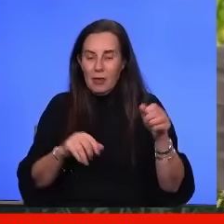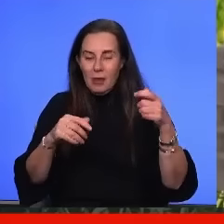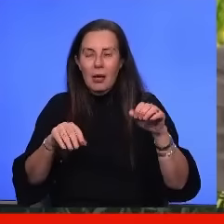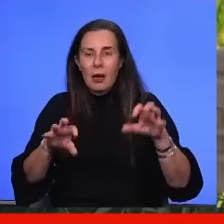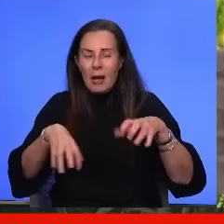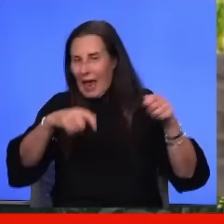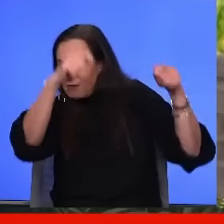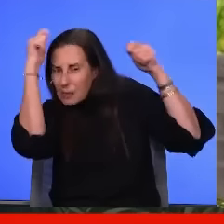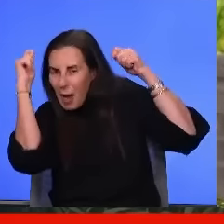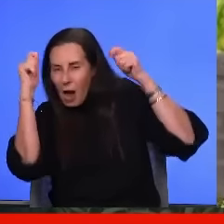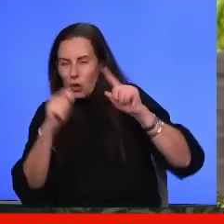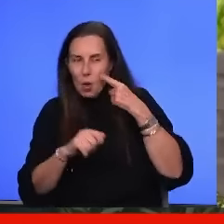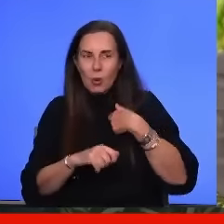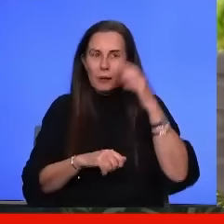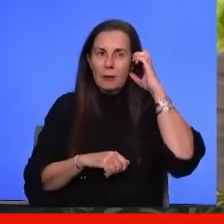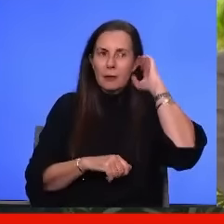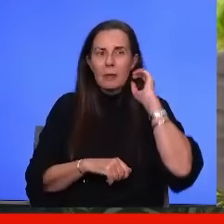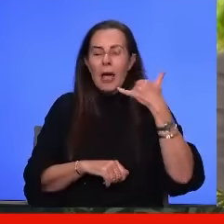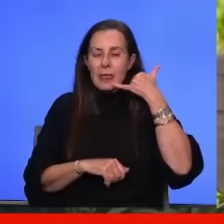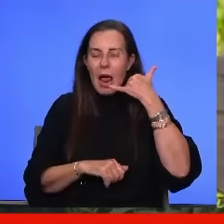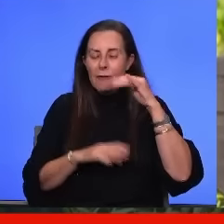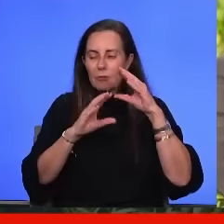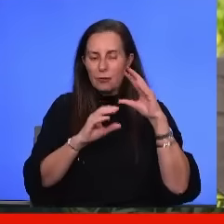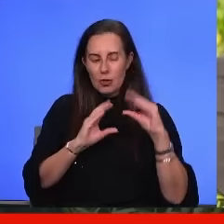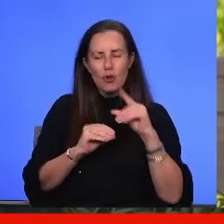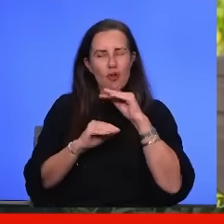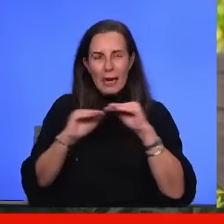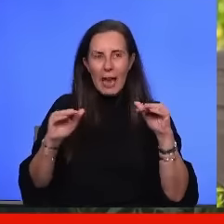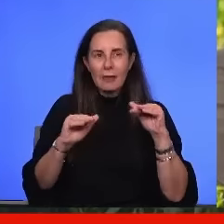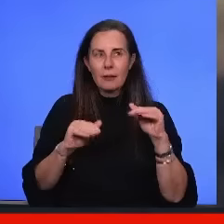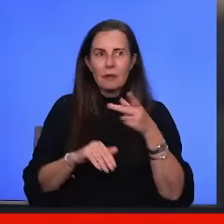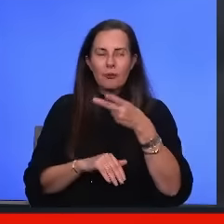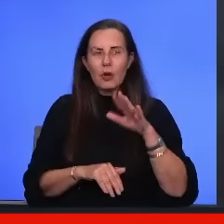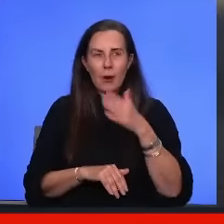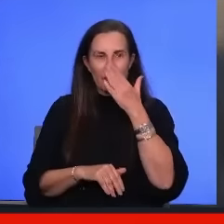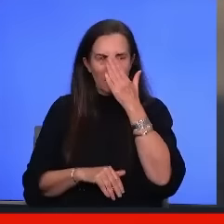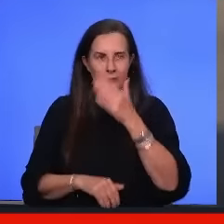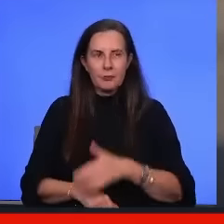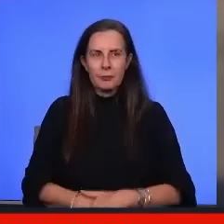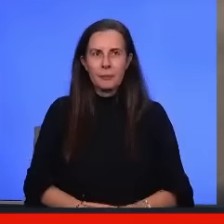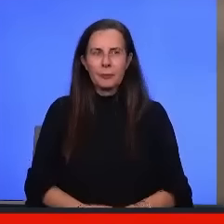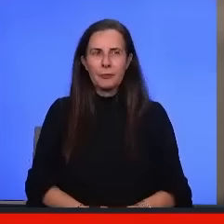הכלב, שמתי את הטלפון על שקט ושכבתי שם.